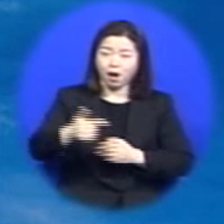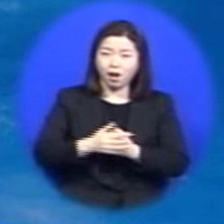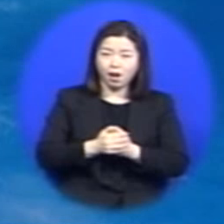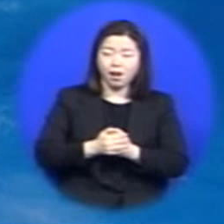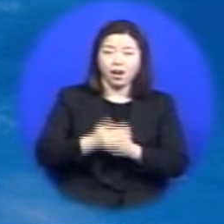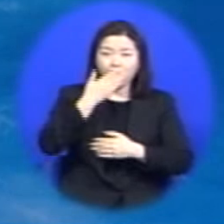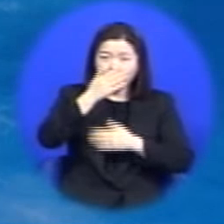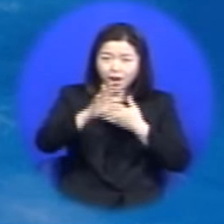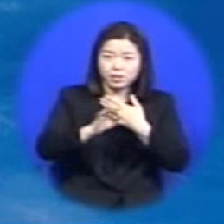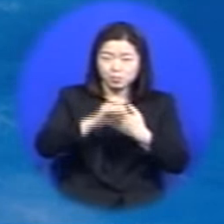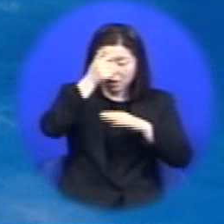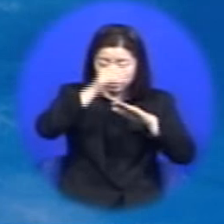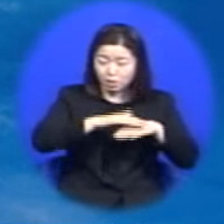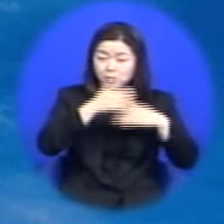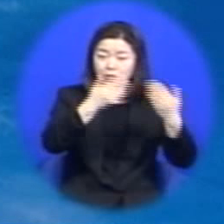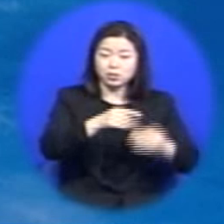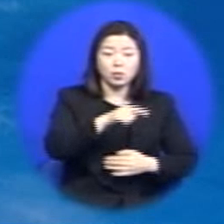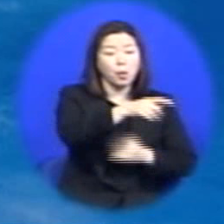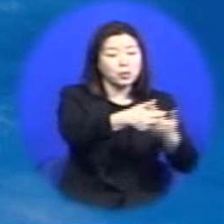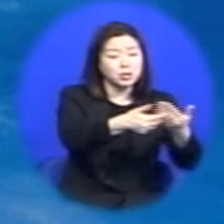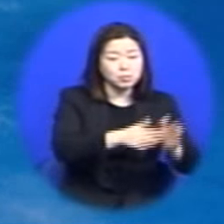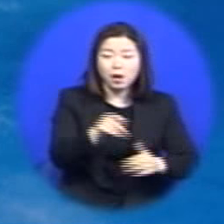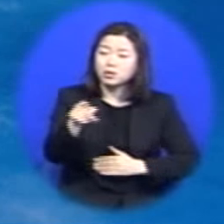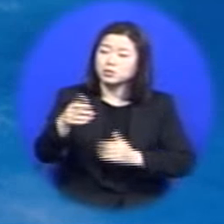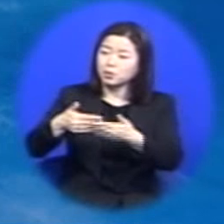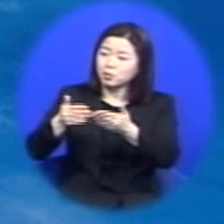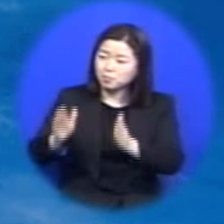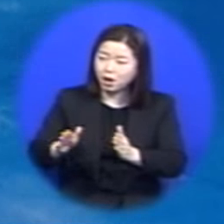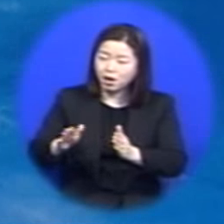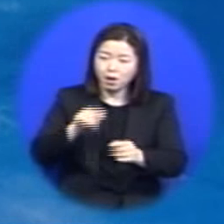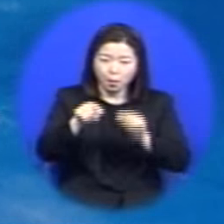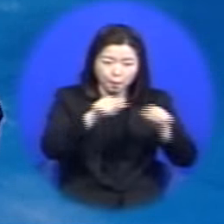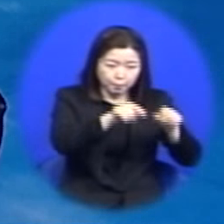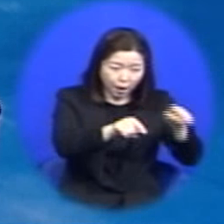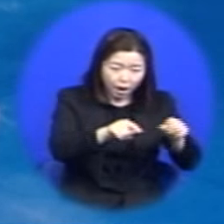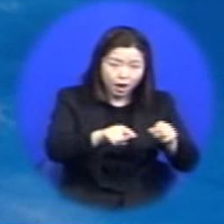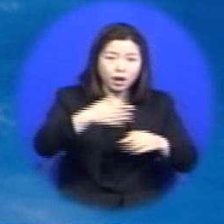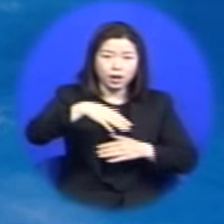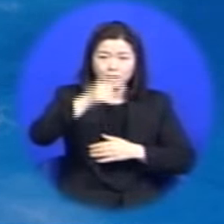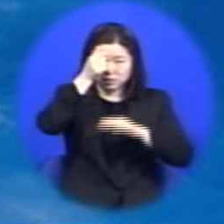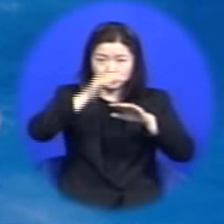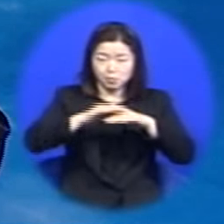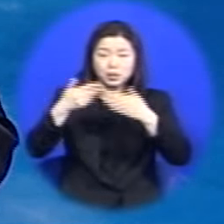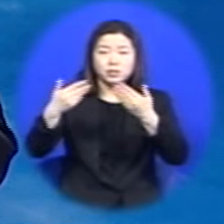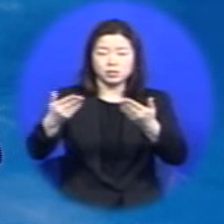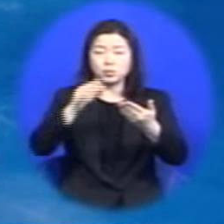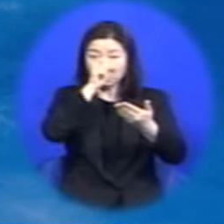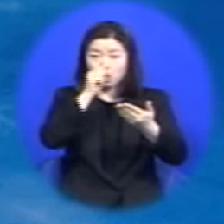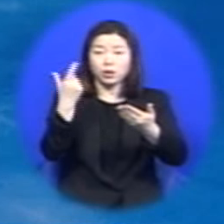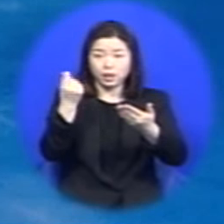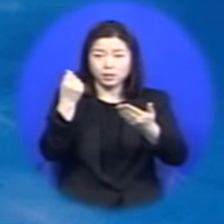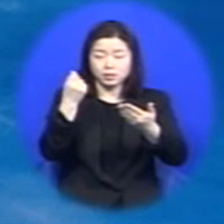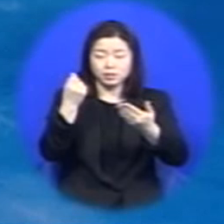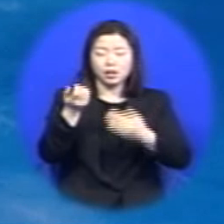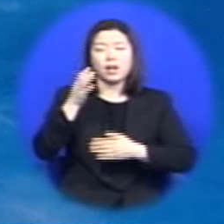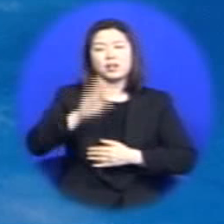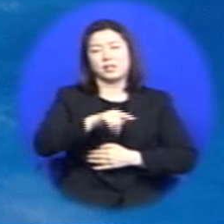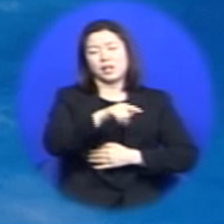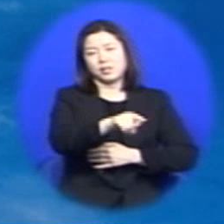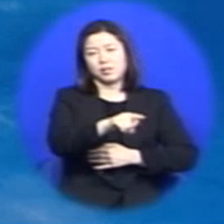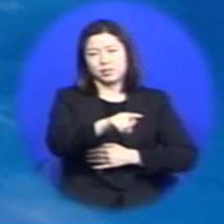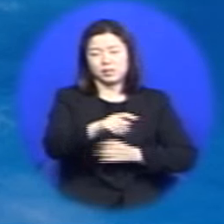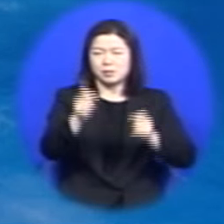이왕이면 예배 드리는 거 거실도 드리고 안방도 드리고 뭐 아이들 방도 드리고. 그러나 이거는 무속적인